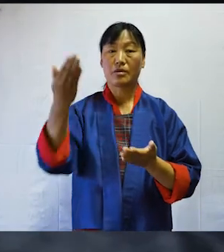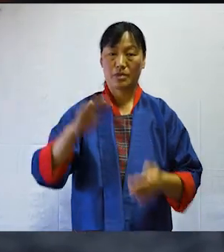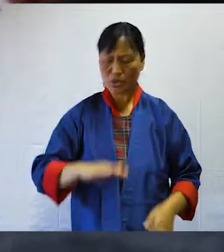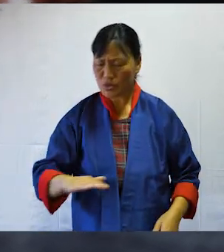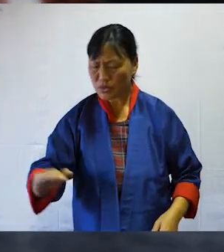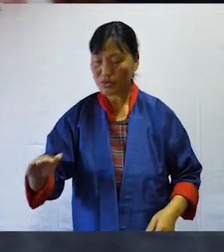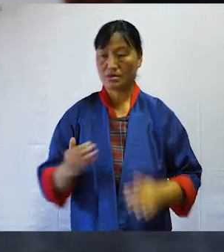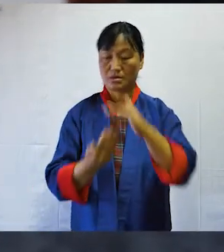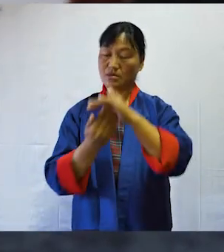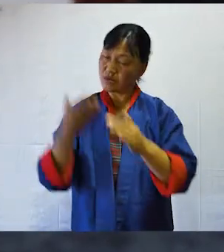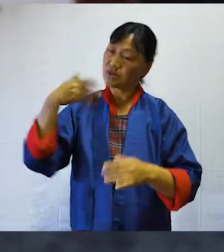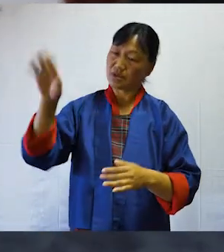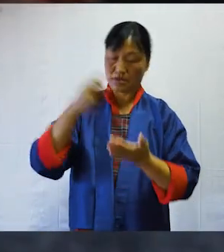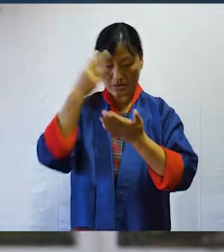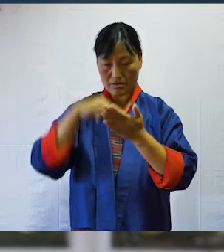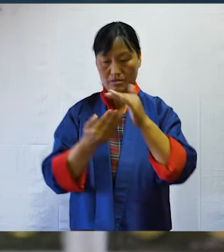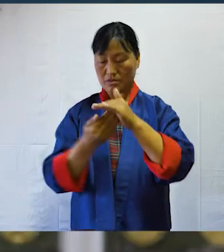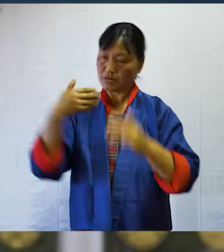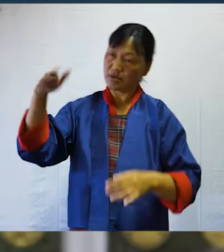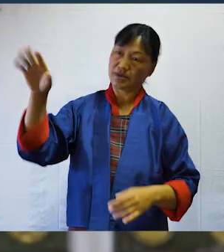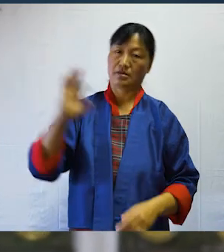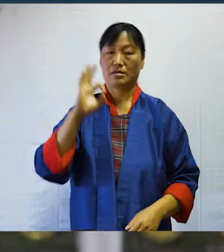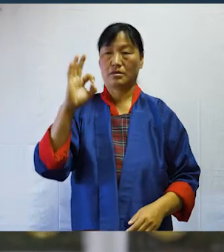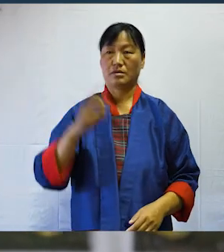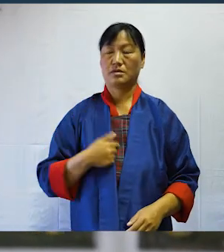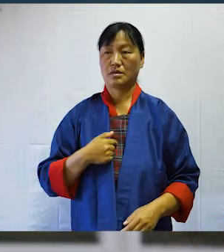सानो नानीहरूले कसैले उनीहरूको एजुकेसन मिस नगरोस् सबै